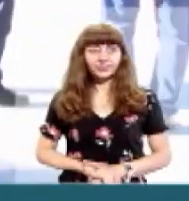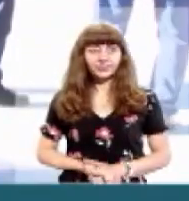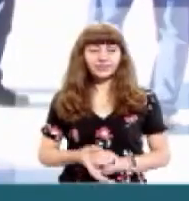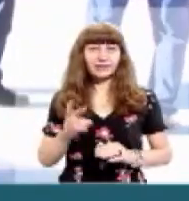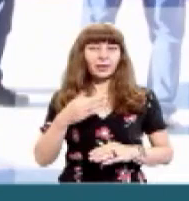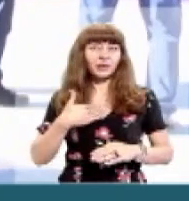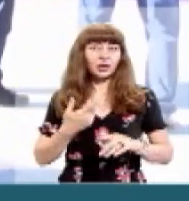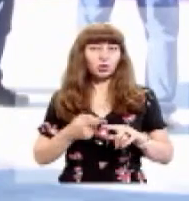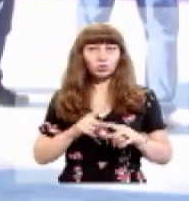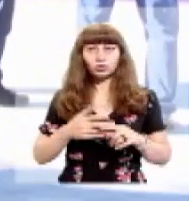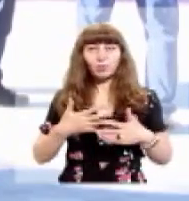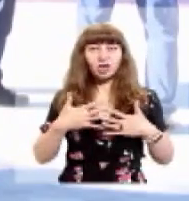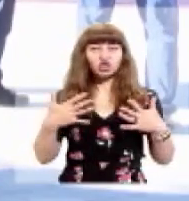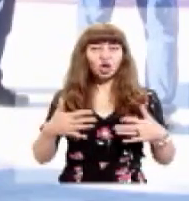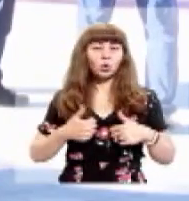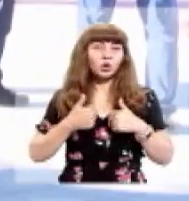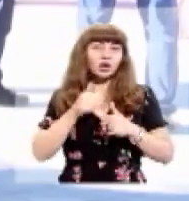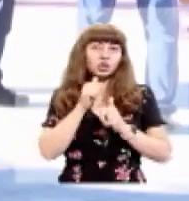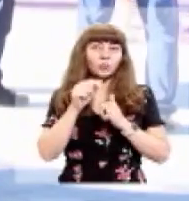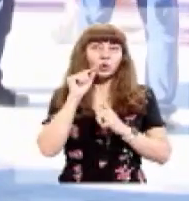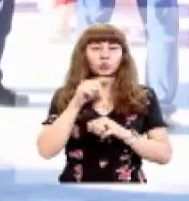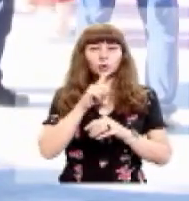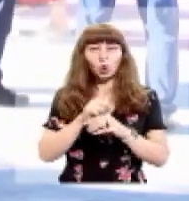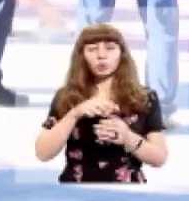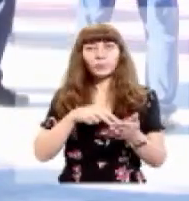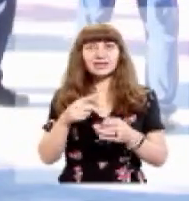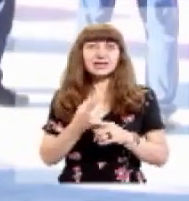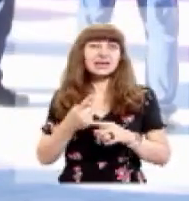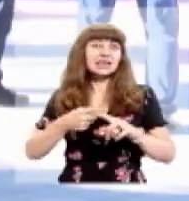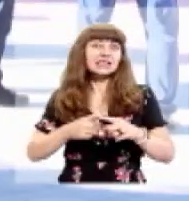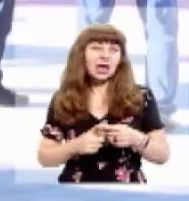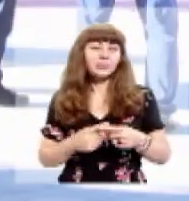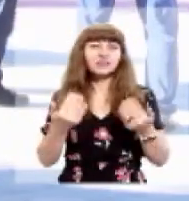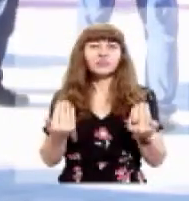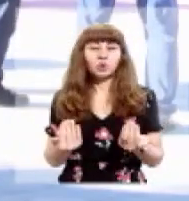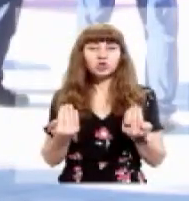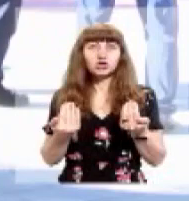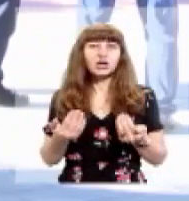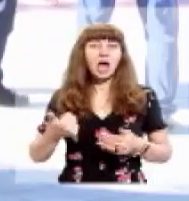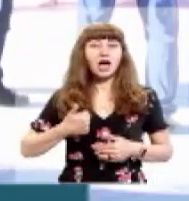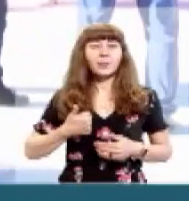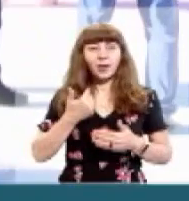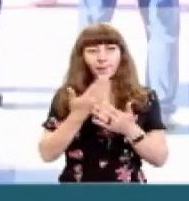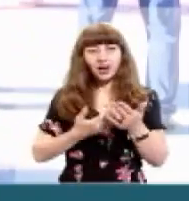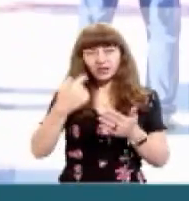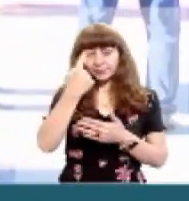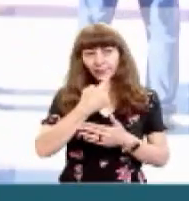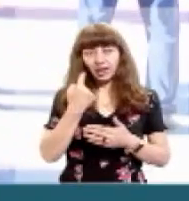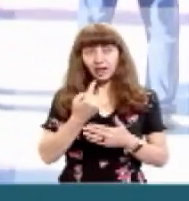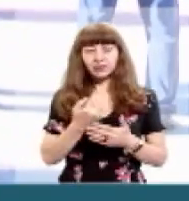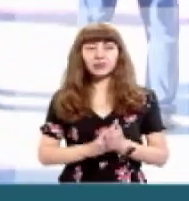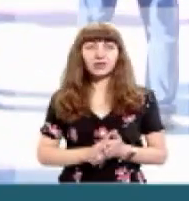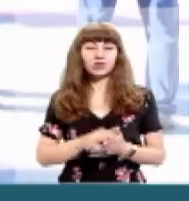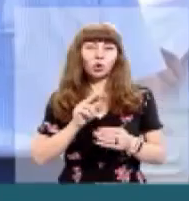Для меня это большая гордость. Каждый мужчина должен пройти этот жизненный этап. Сегодняшняя армия – образец для подражания. Она учит